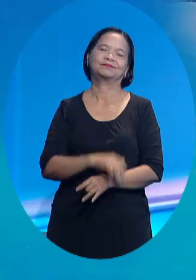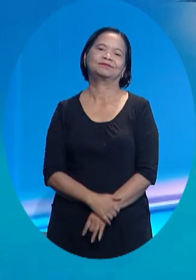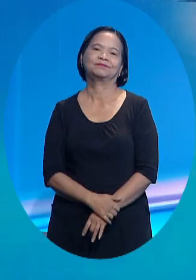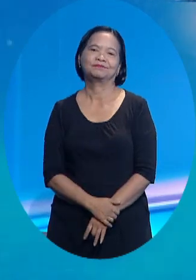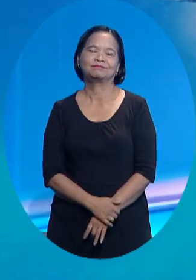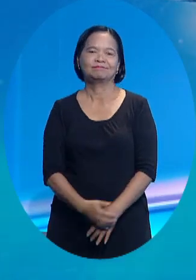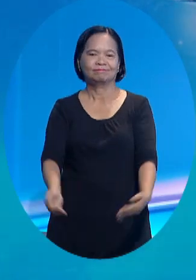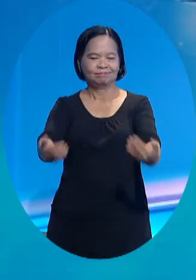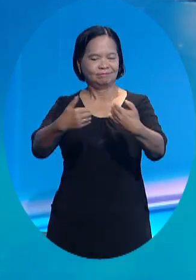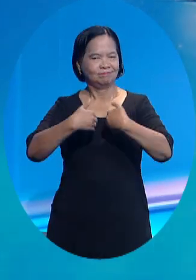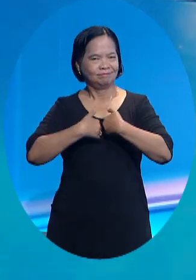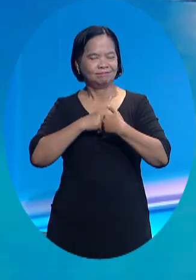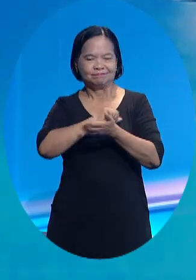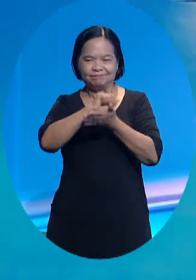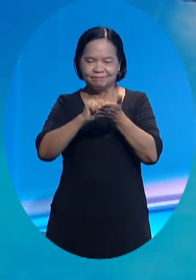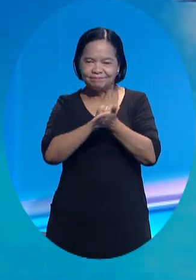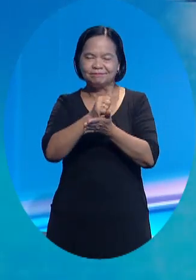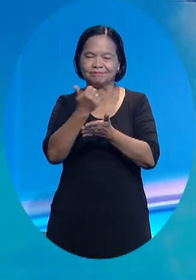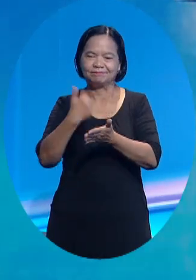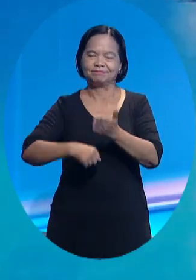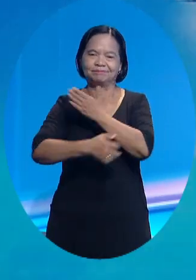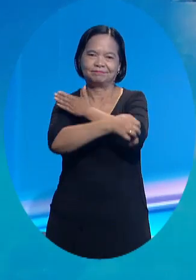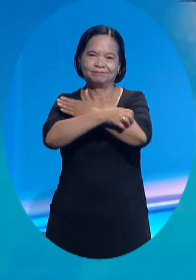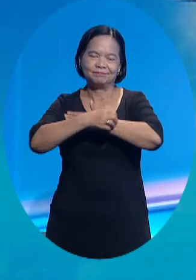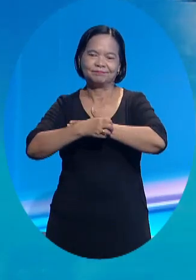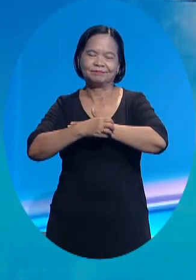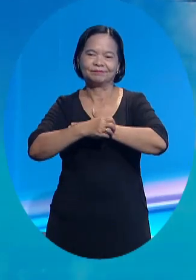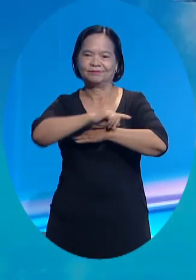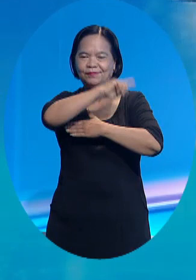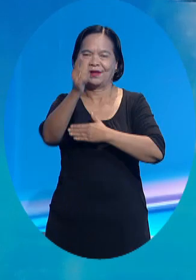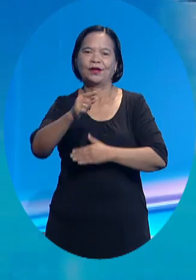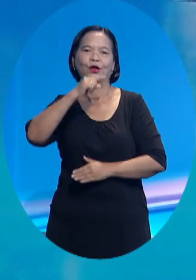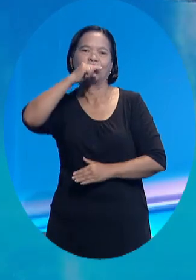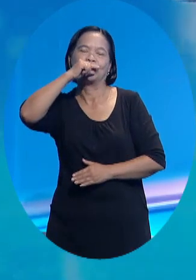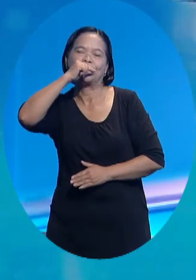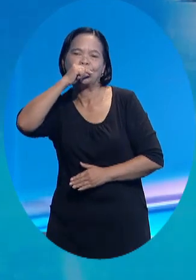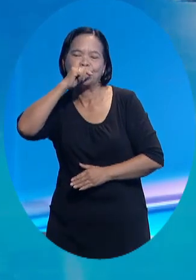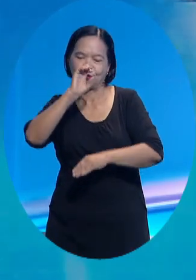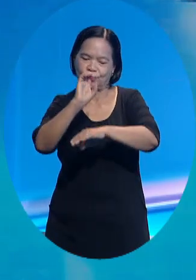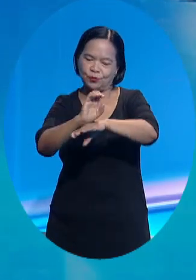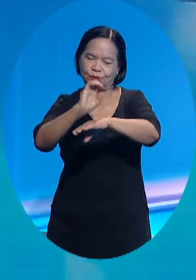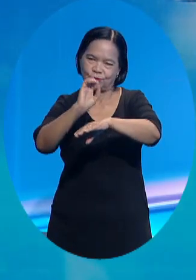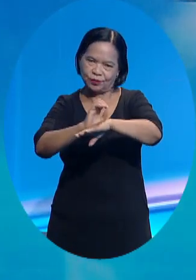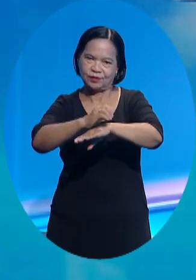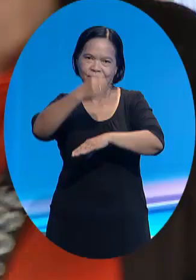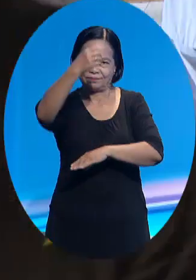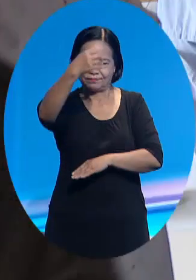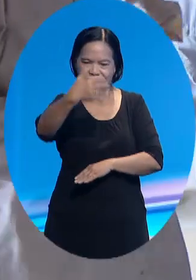thiết thực hưởng ứng tháng cao điểm vì người nghèo chương trình Ngà hội chay ủng hộ quỷ vì người nghèo huyện cử chi vừa diễn